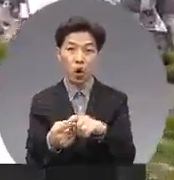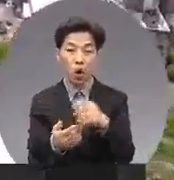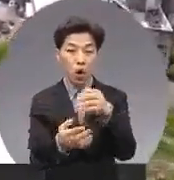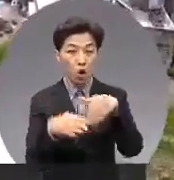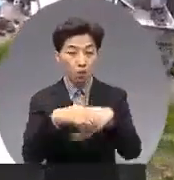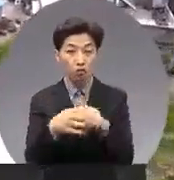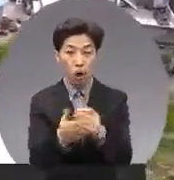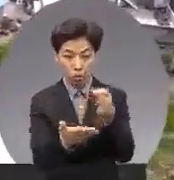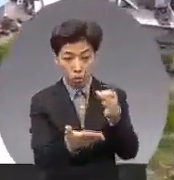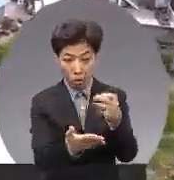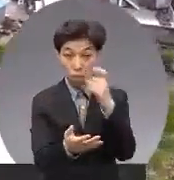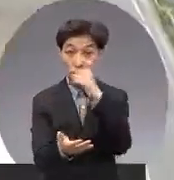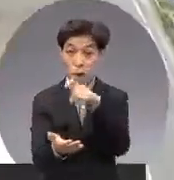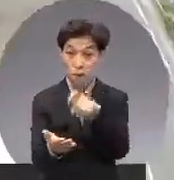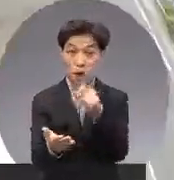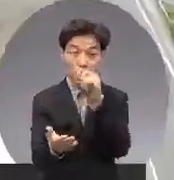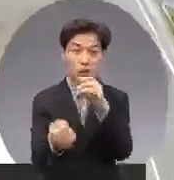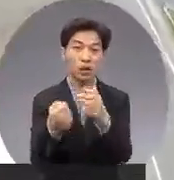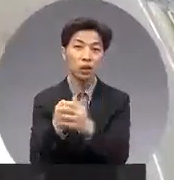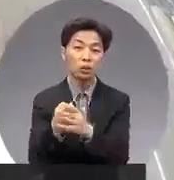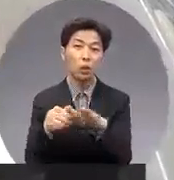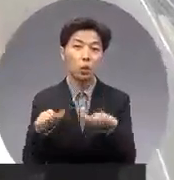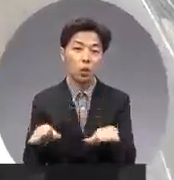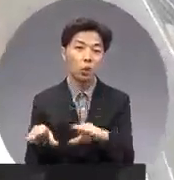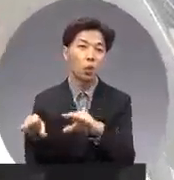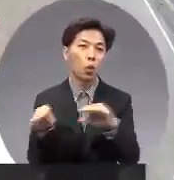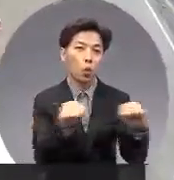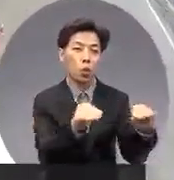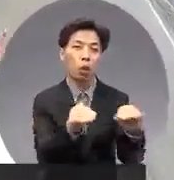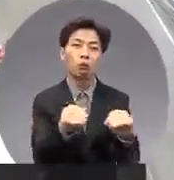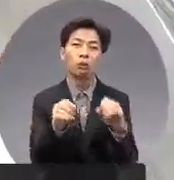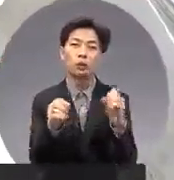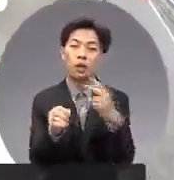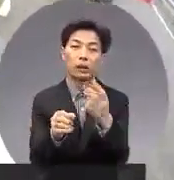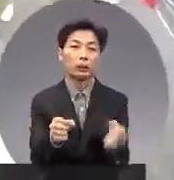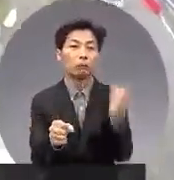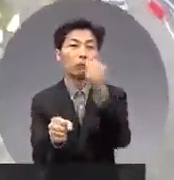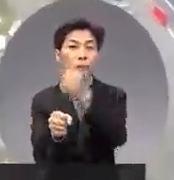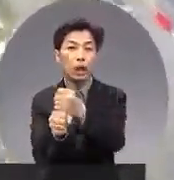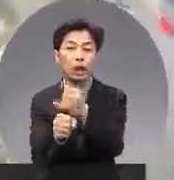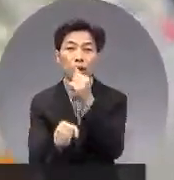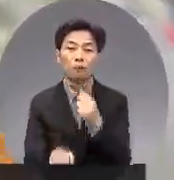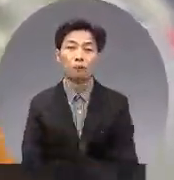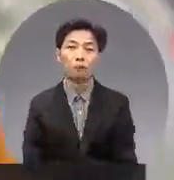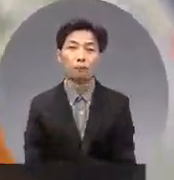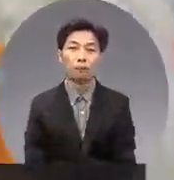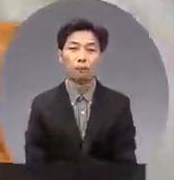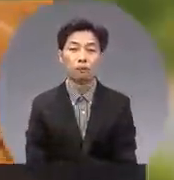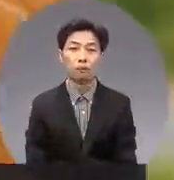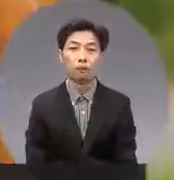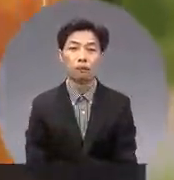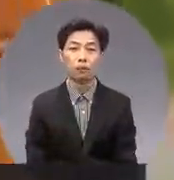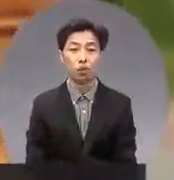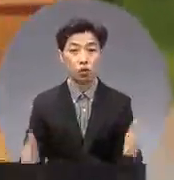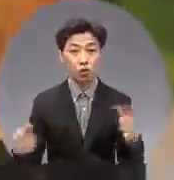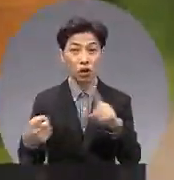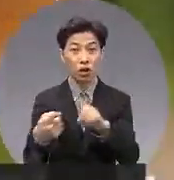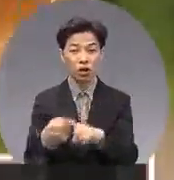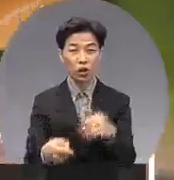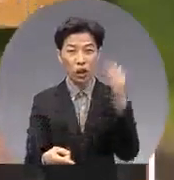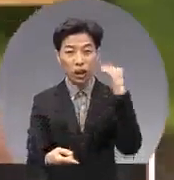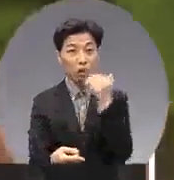발굴 되며 한 대의 구간 공사가 중단됐다 재개 됐기 때문입니다 해당 구간의 선 구석기시대